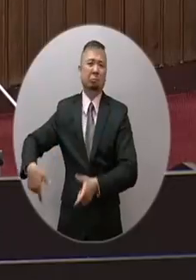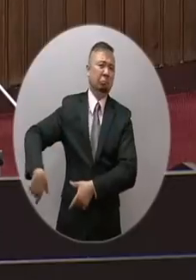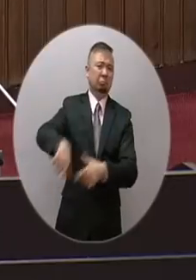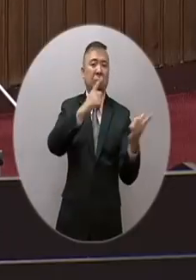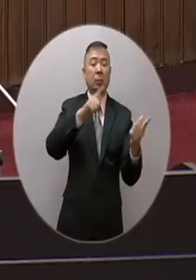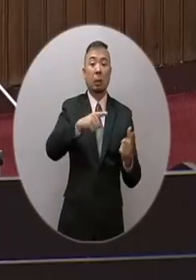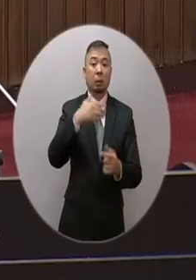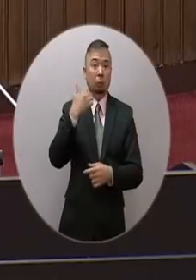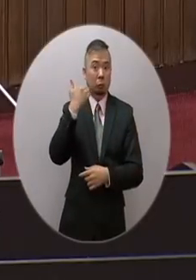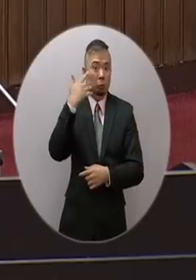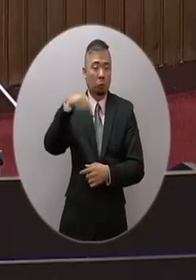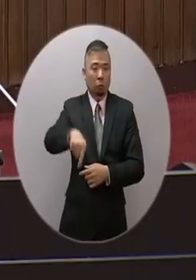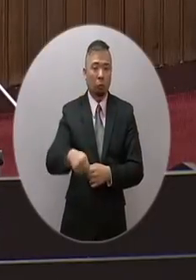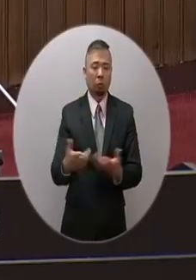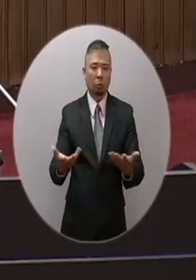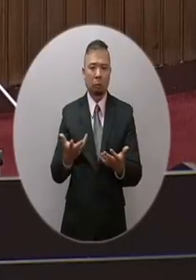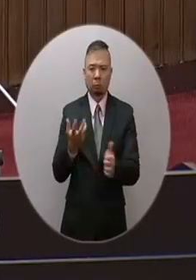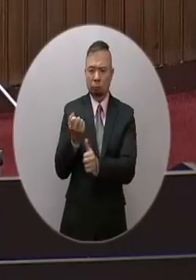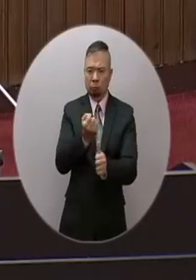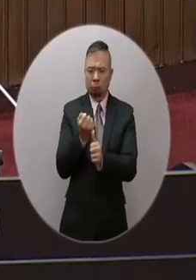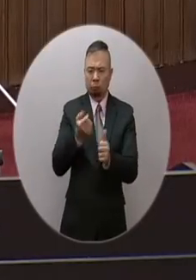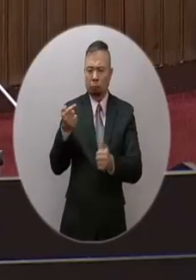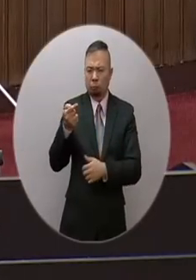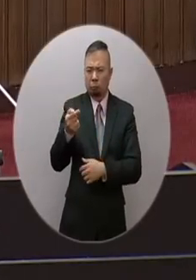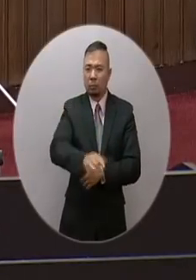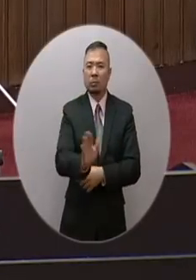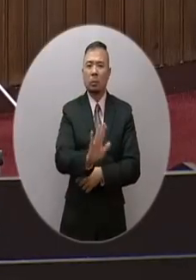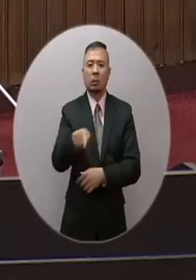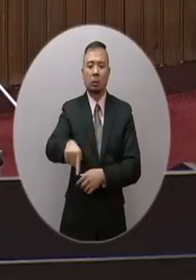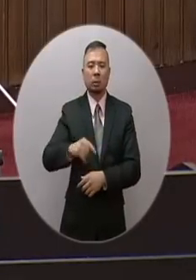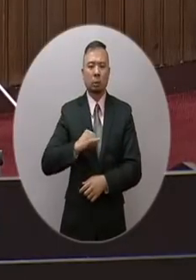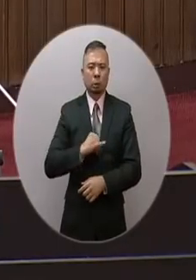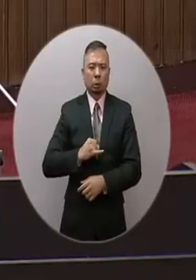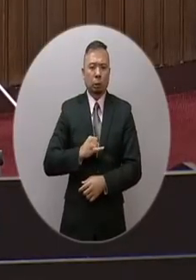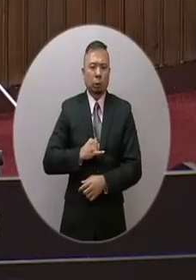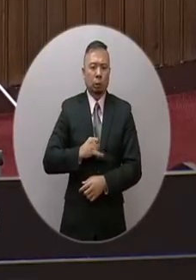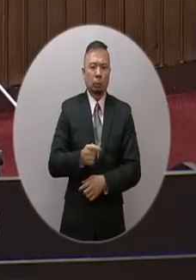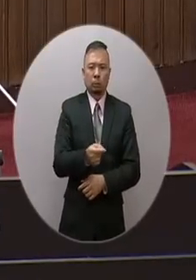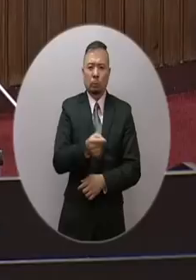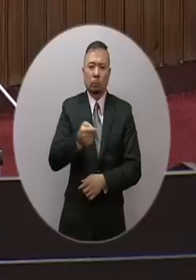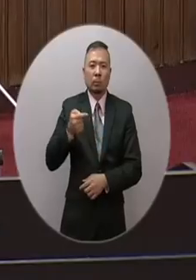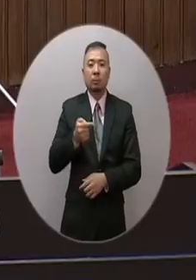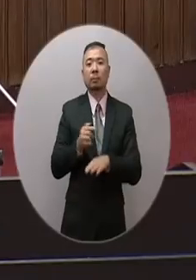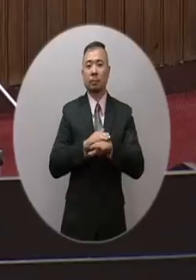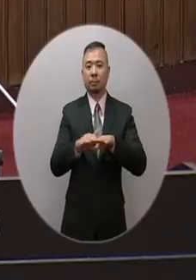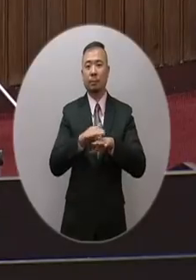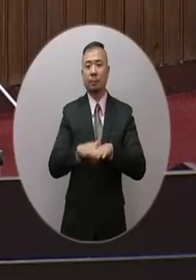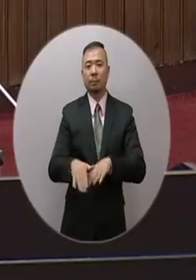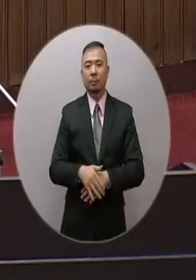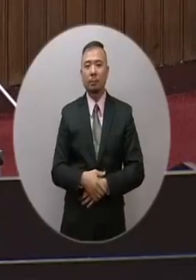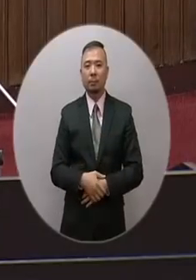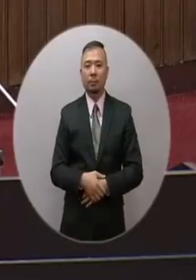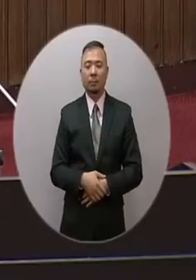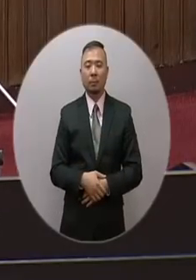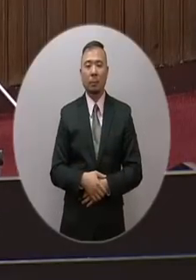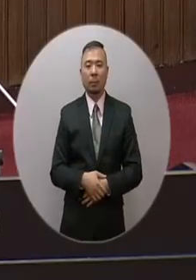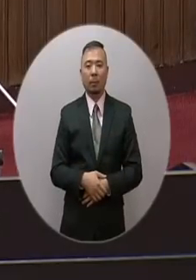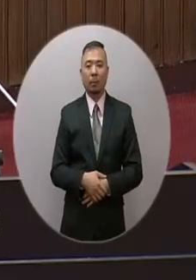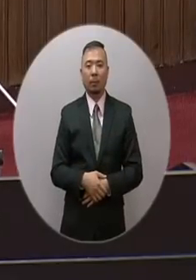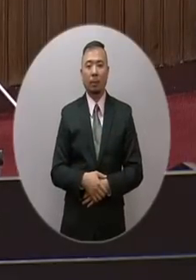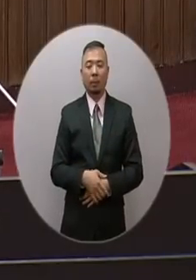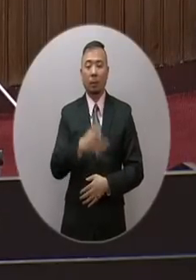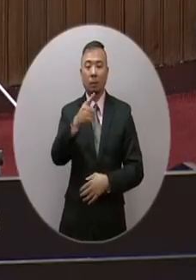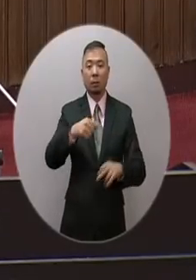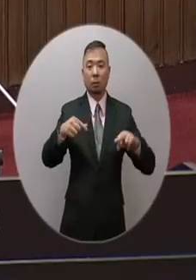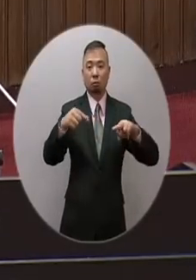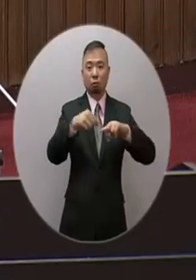束，分歧就会加大，仇恨也会更加深。当从铜像的头